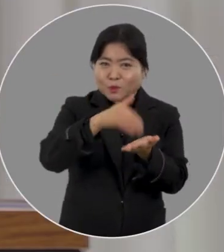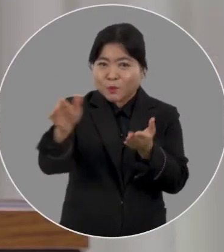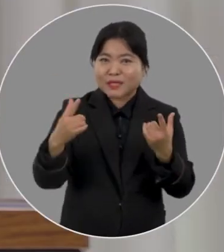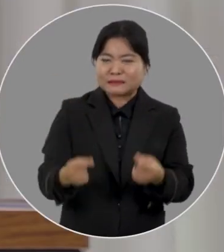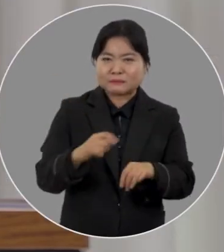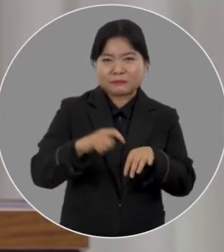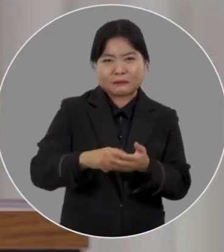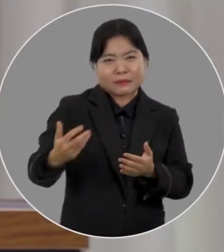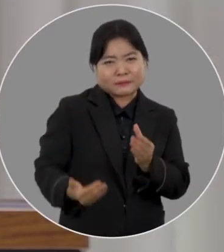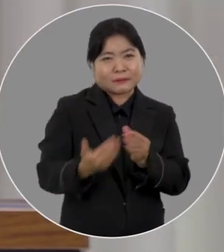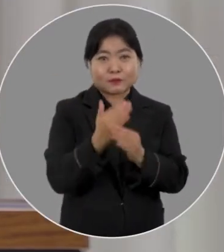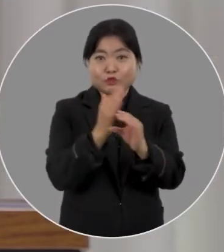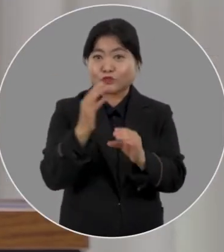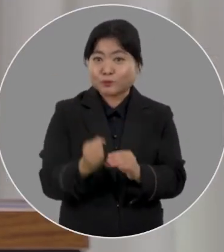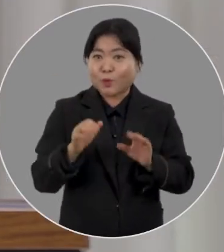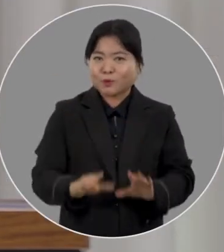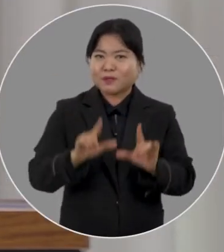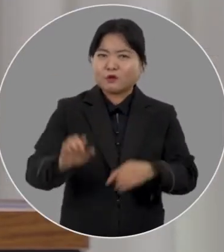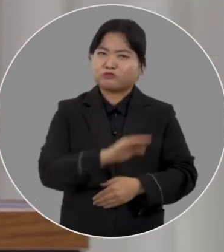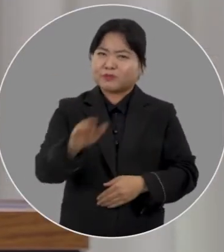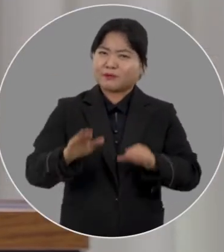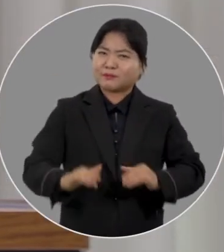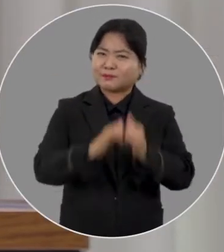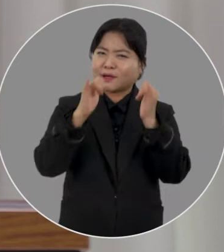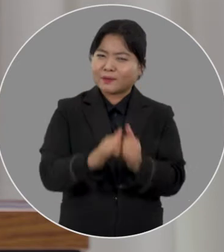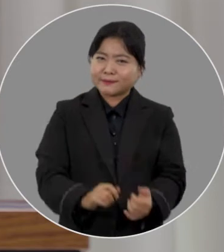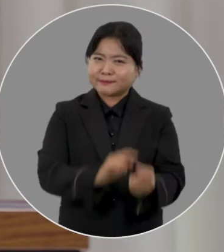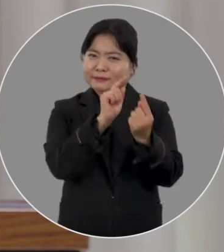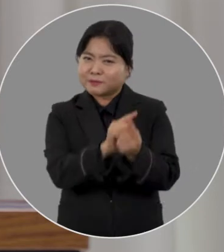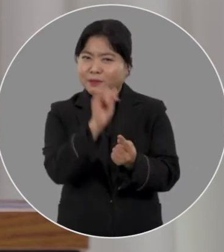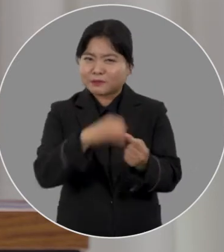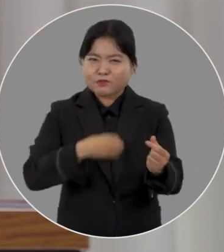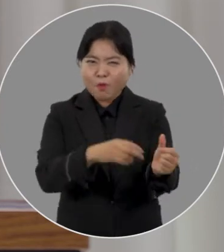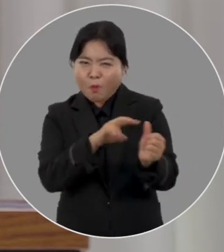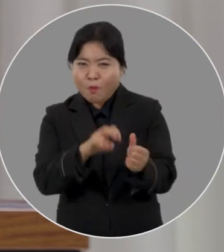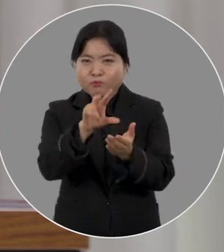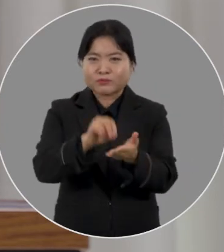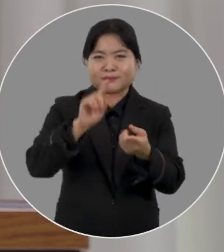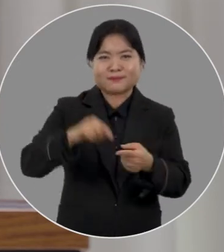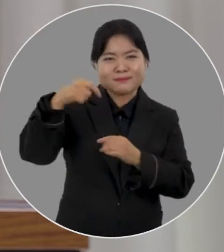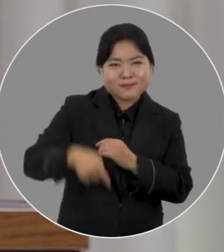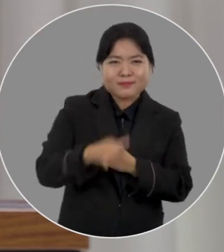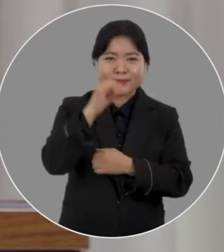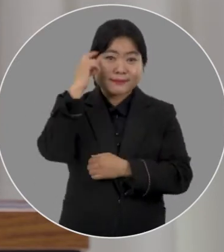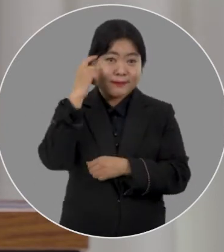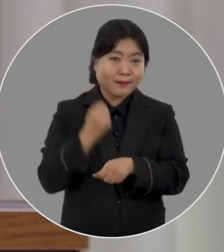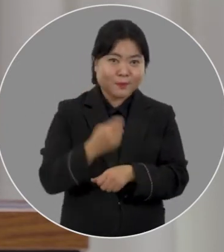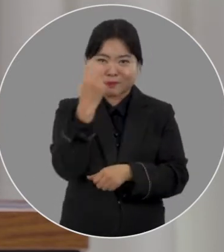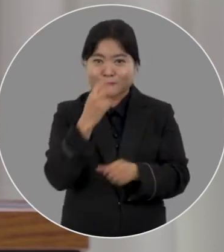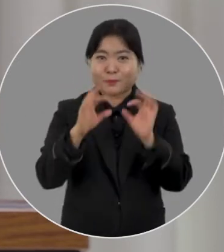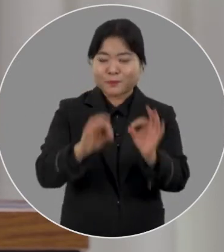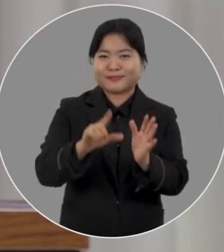아픈 사건들을 중심으로 해서 오늘날 우리가 현대사회에서 직면하고 있는 혐오 문제에 대해서 깊이 있게 생각하고 또